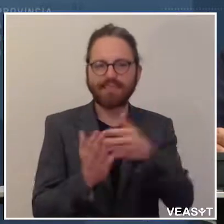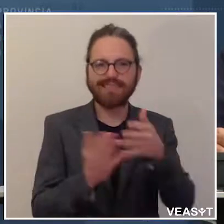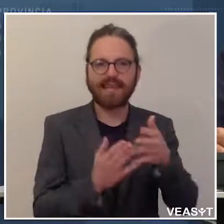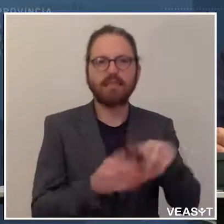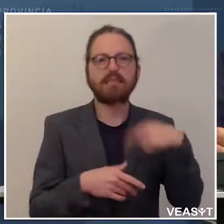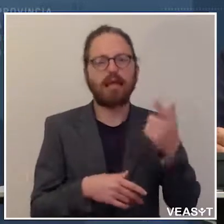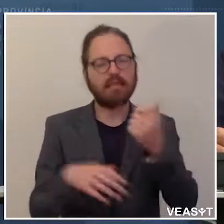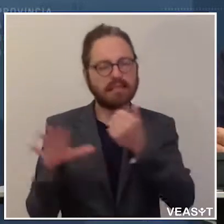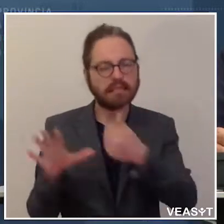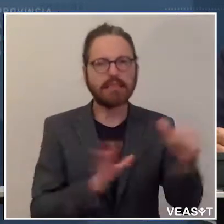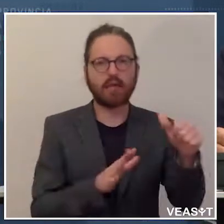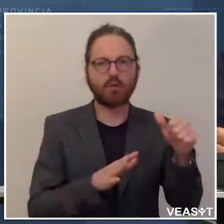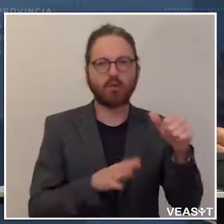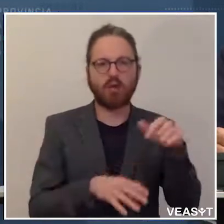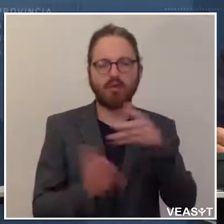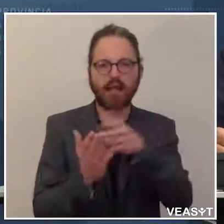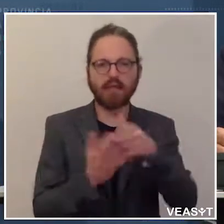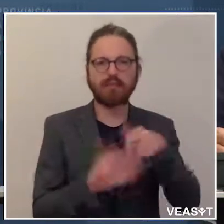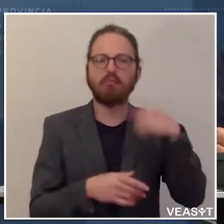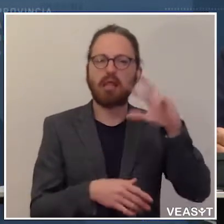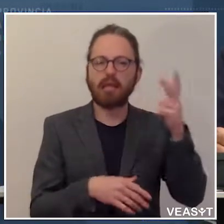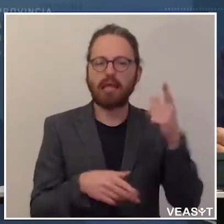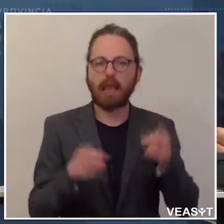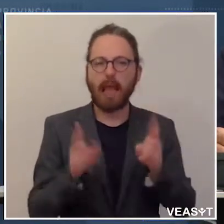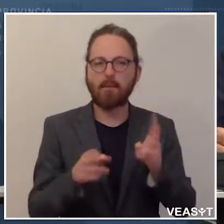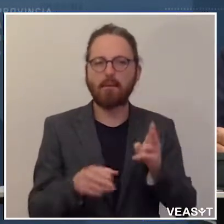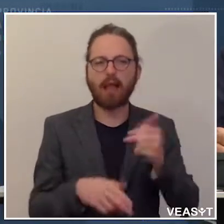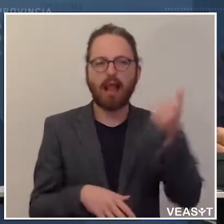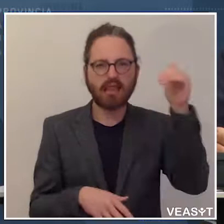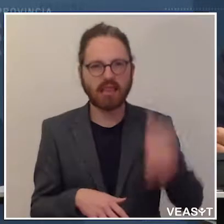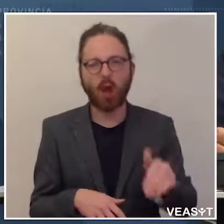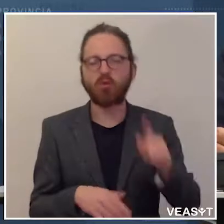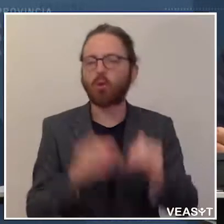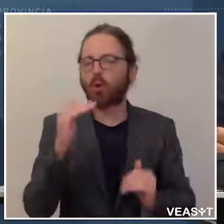sex appeal town extra